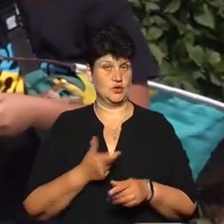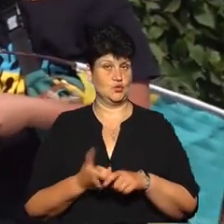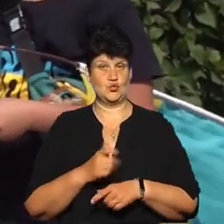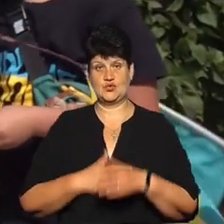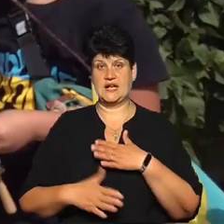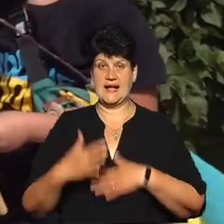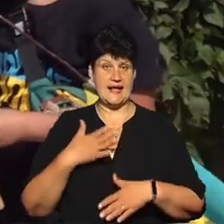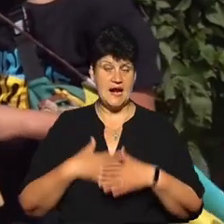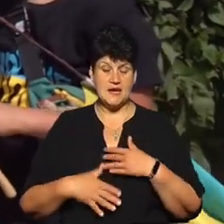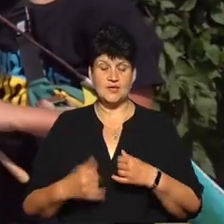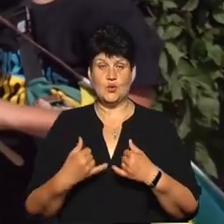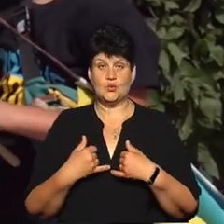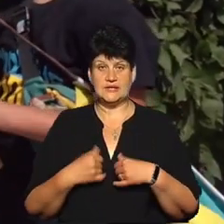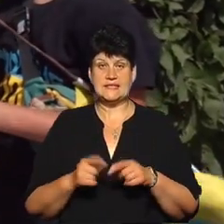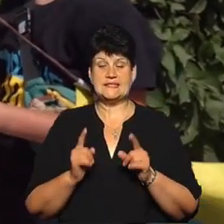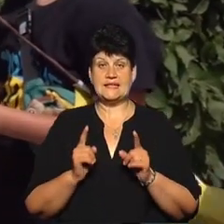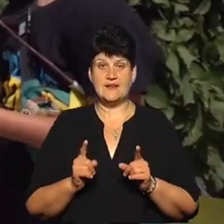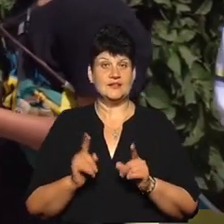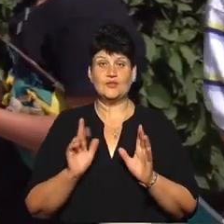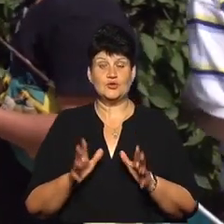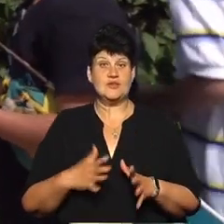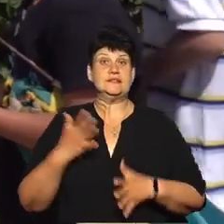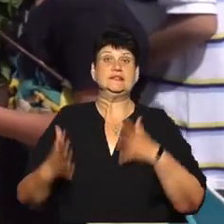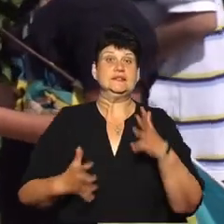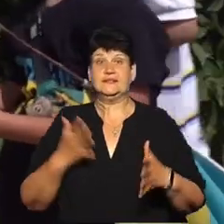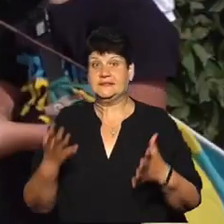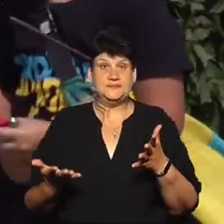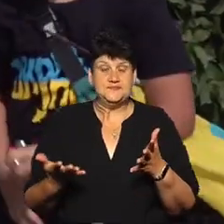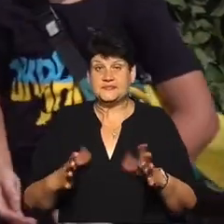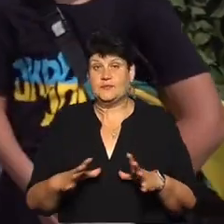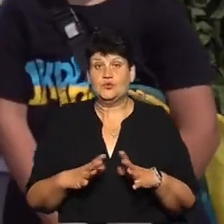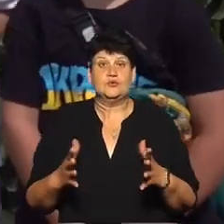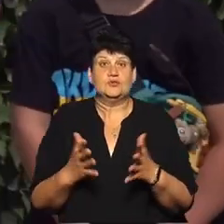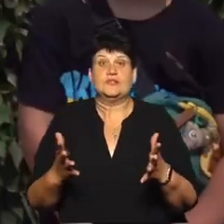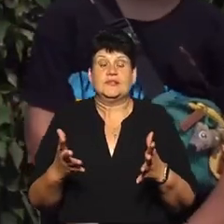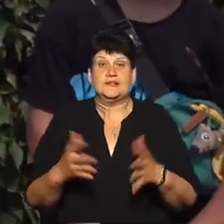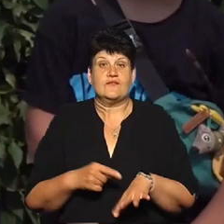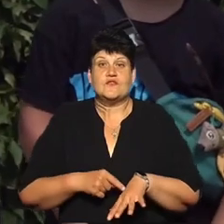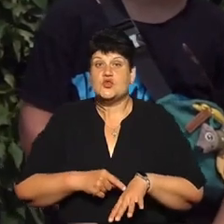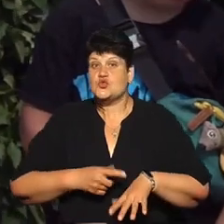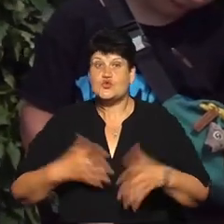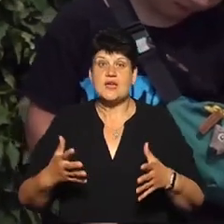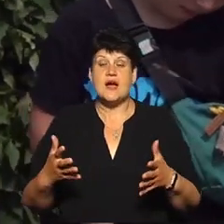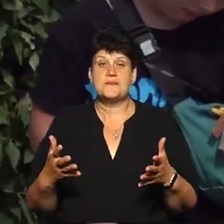навіть не то, що в захваті, в нас якесь було відчуття